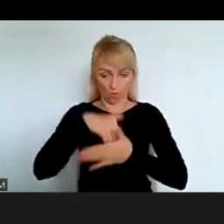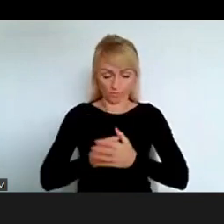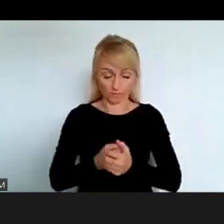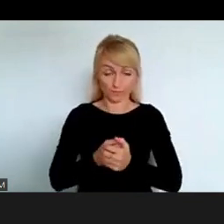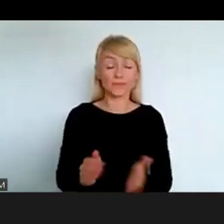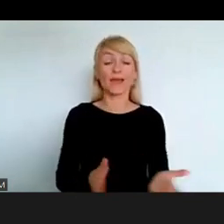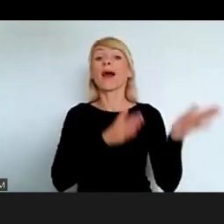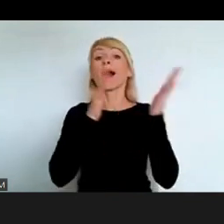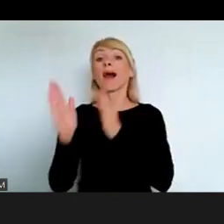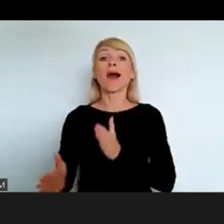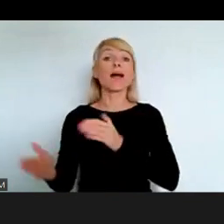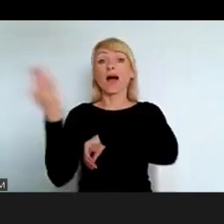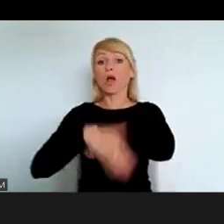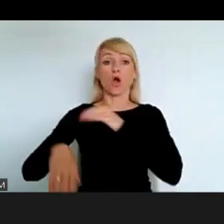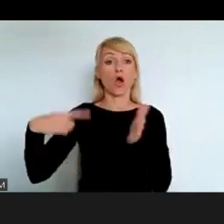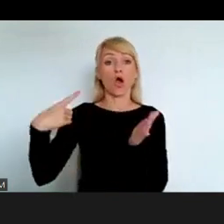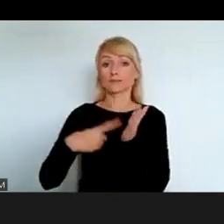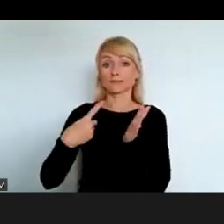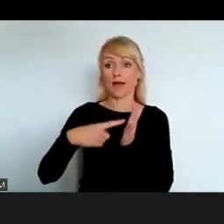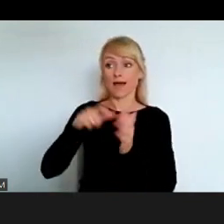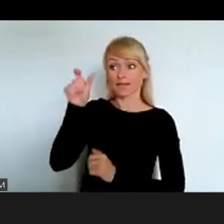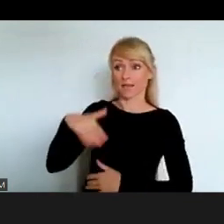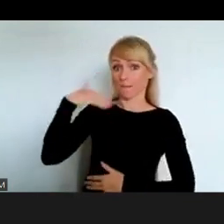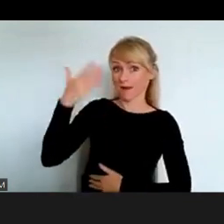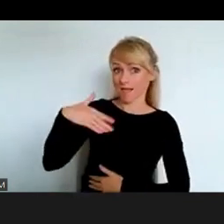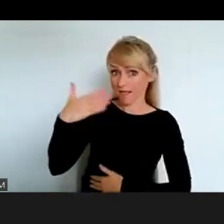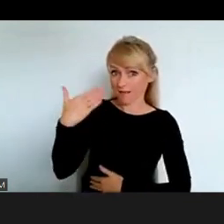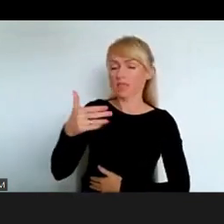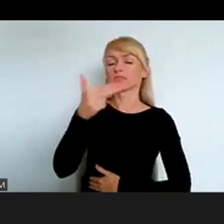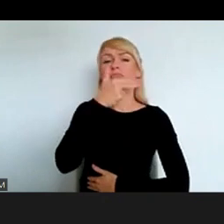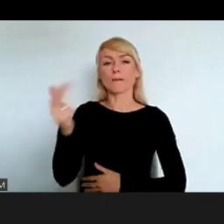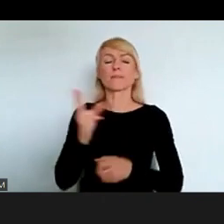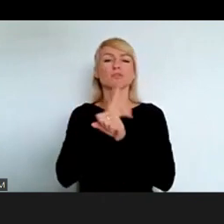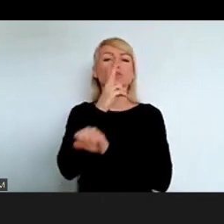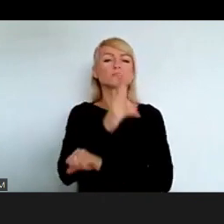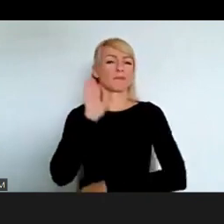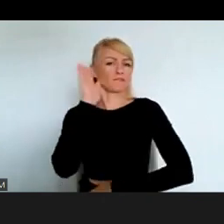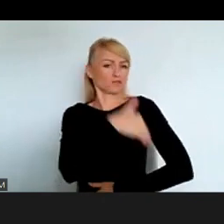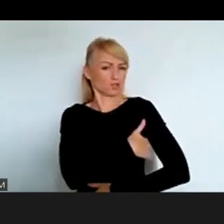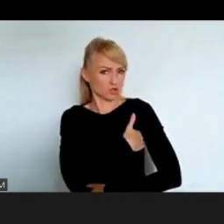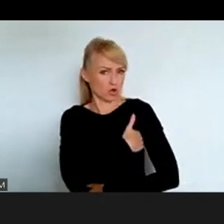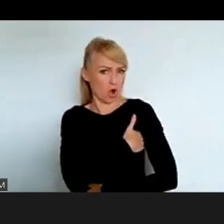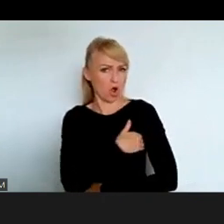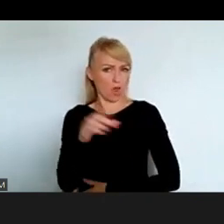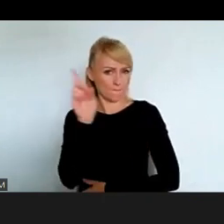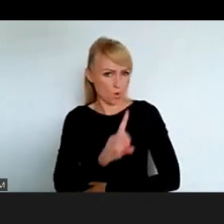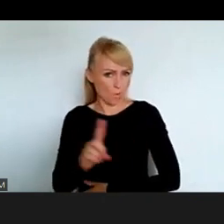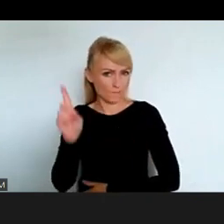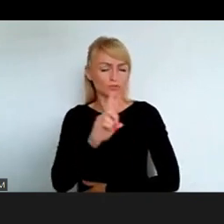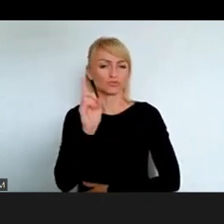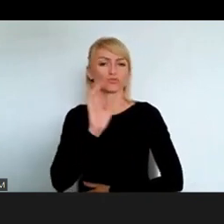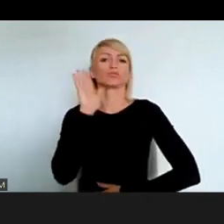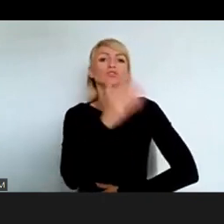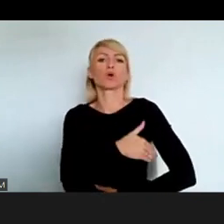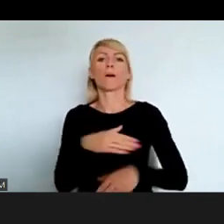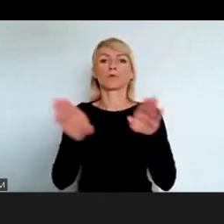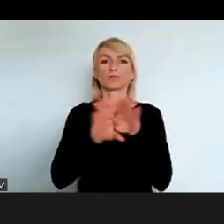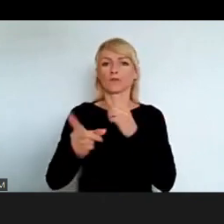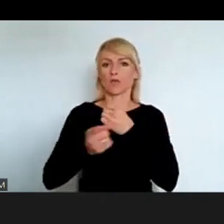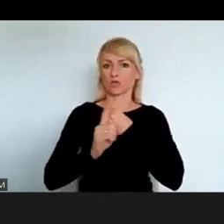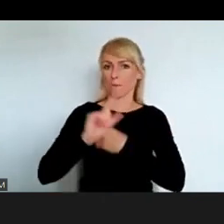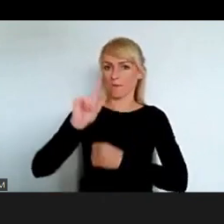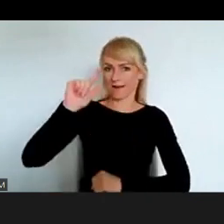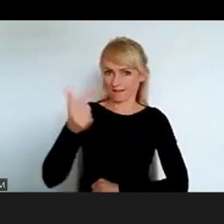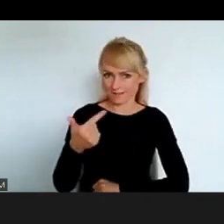prelegent o temacie dostępności w szkole na przykładzie publicznej szkoły podstawowej nr 2 imienia